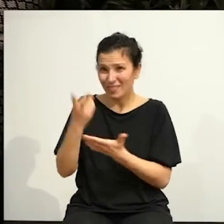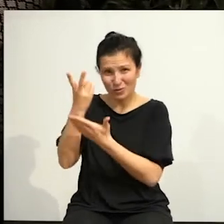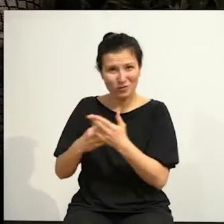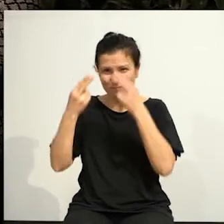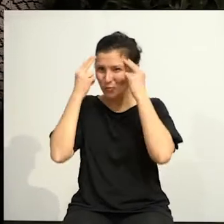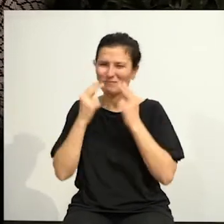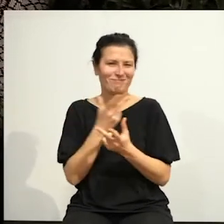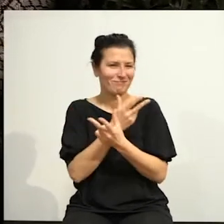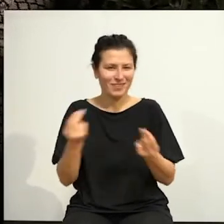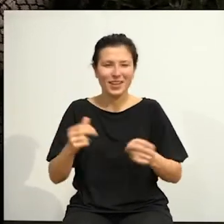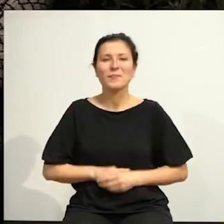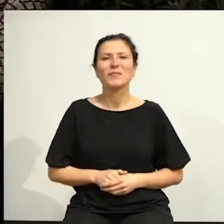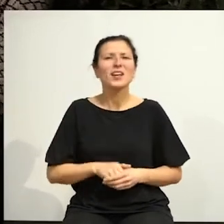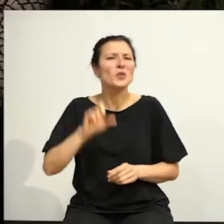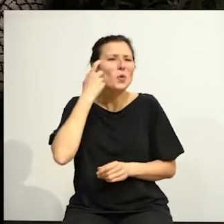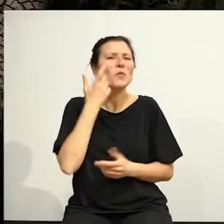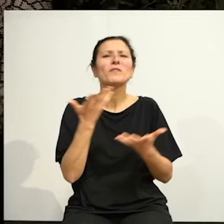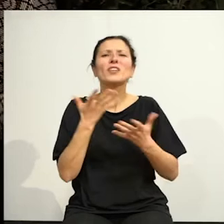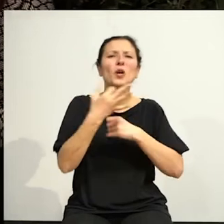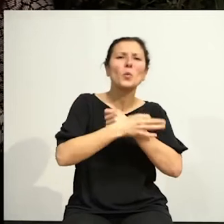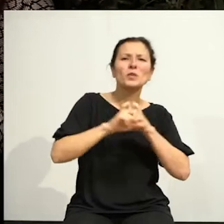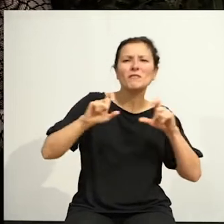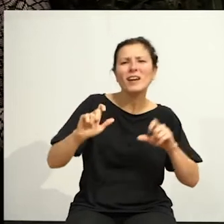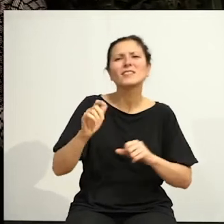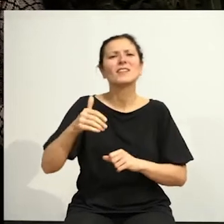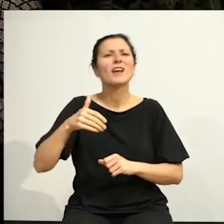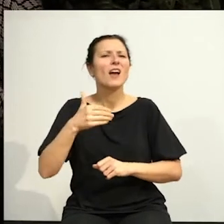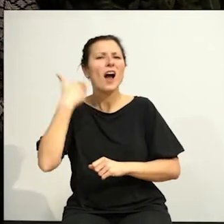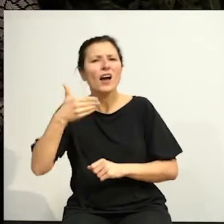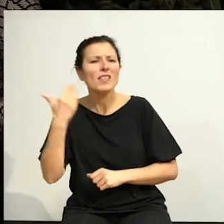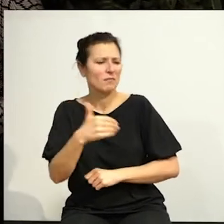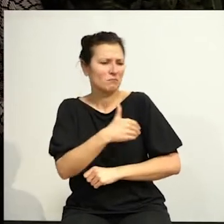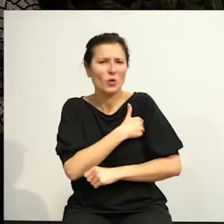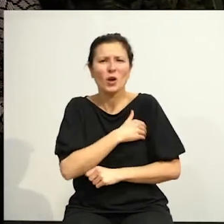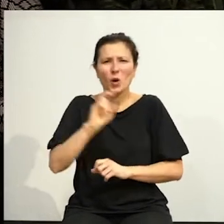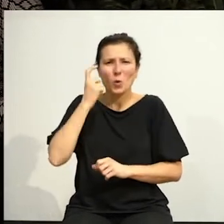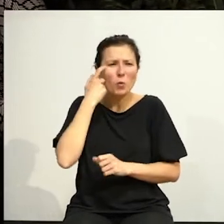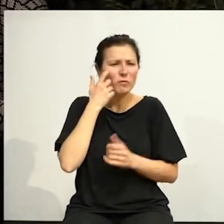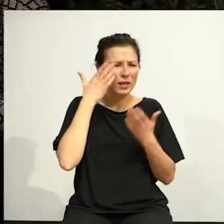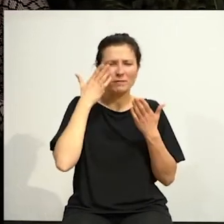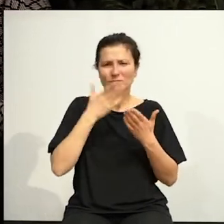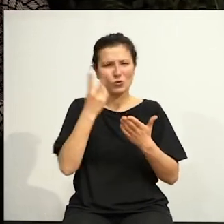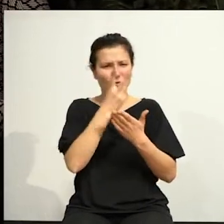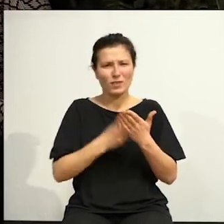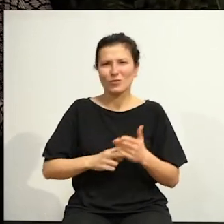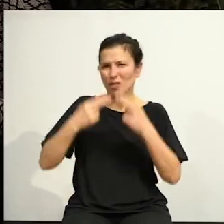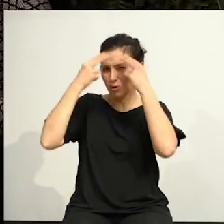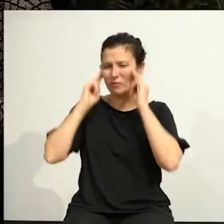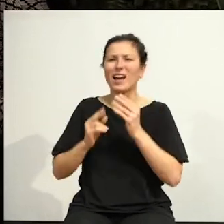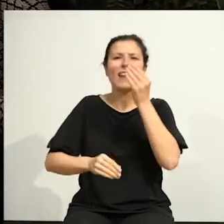krąg akademicki czy krytyczny to są te miejsca, gdzie jeszcze można mieć styczność z Norwidem, ale zdecydowana większość pewnie